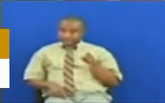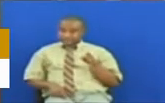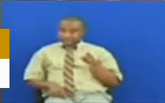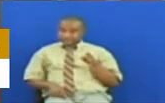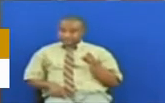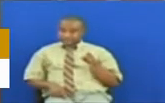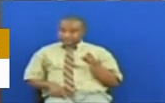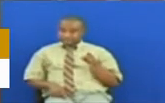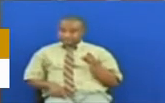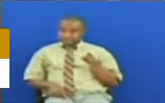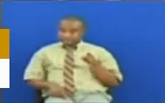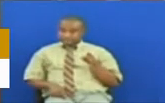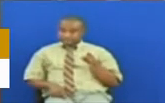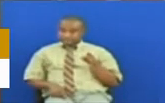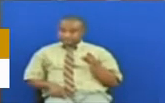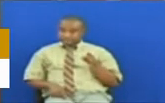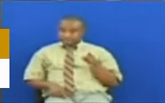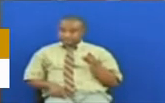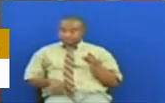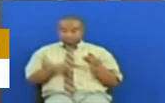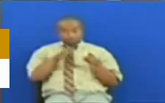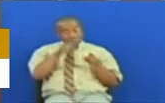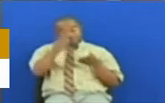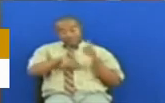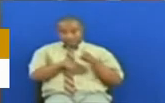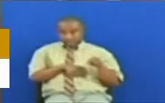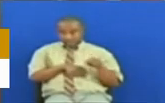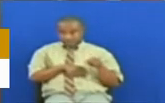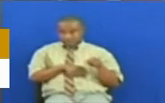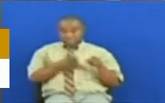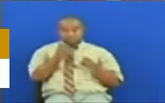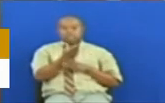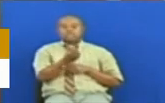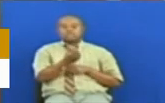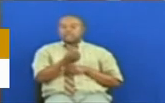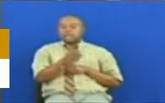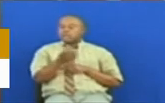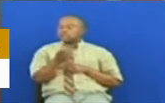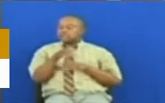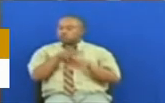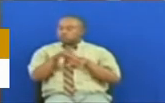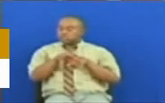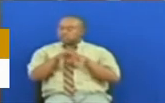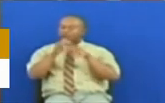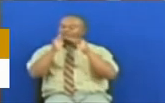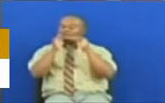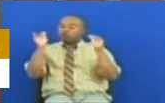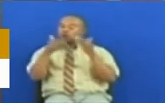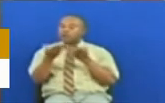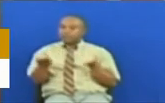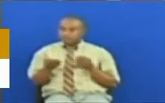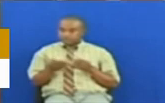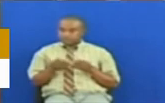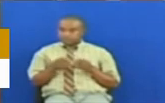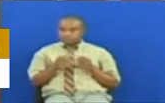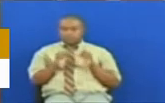cap, lakini hazikwenda zikataja flow. Sasa ni lazima zitaje hivyo ili kuepuka mianya